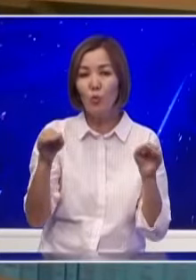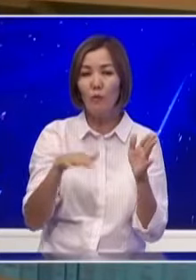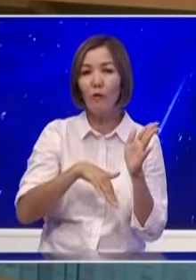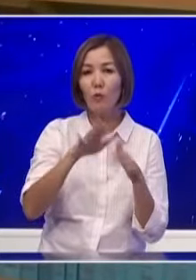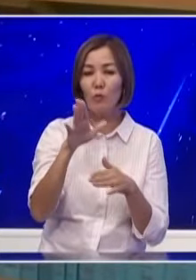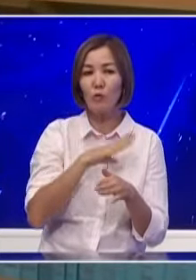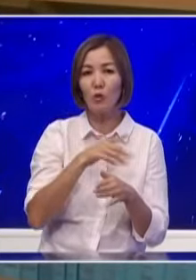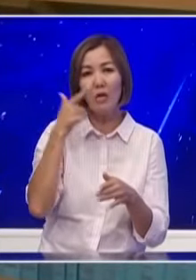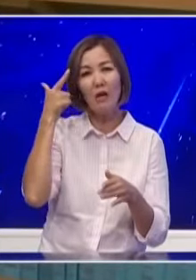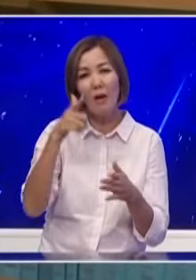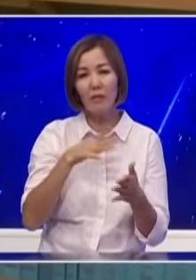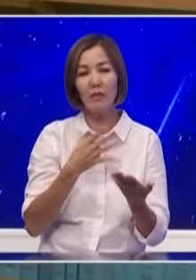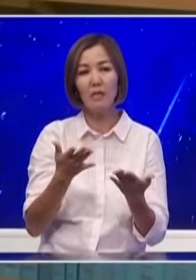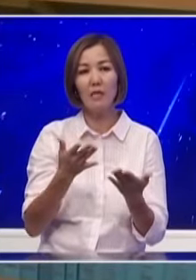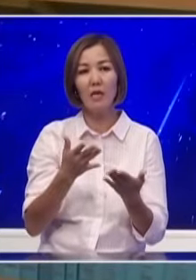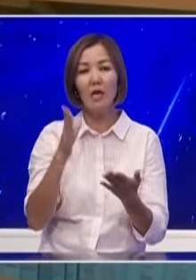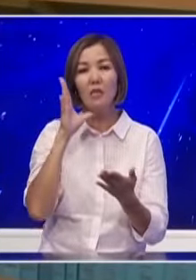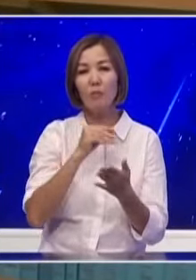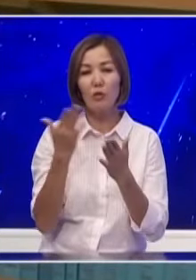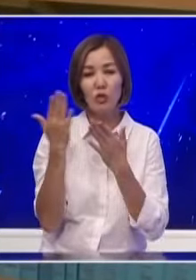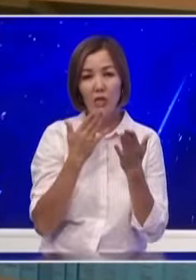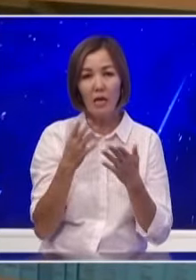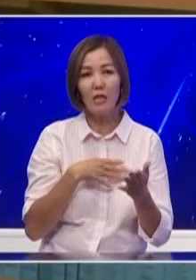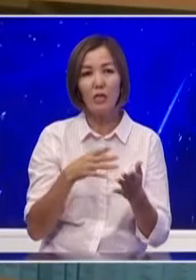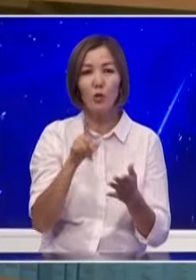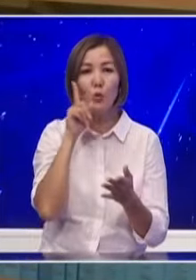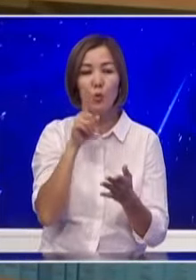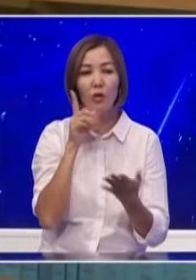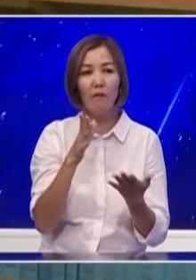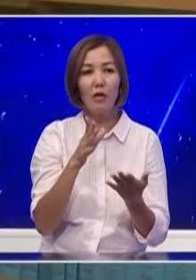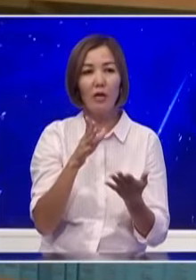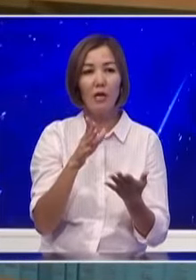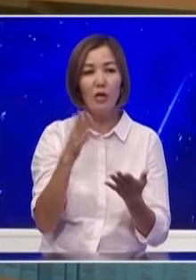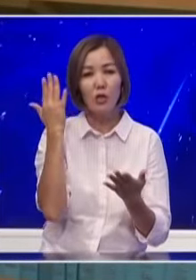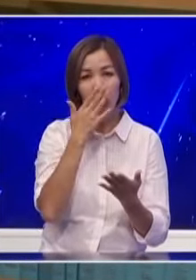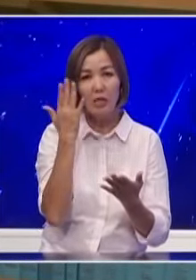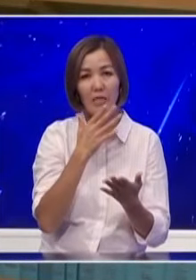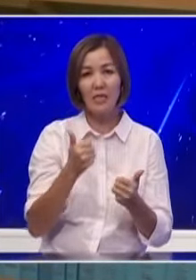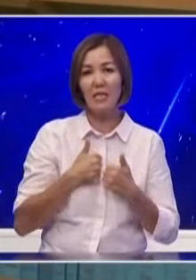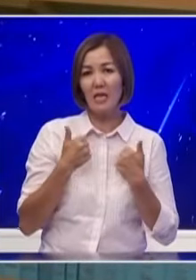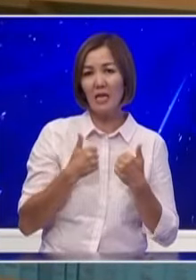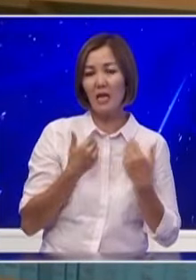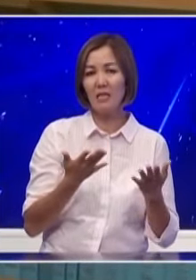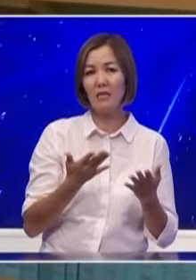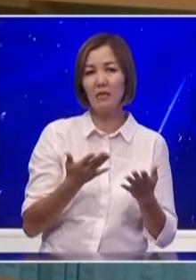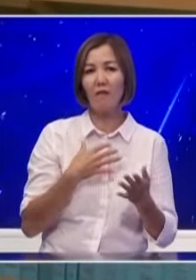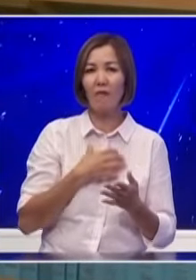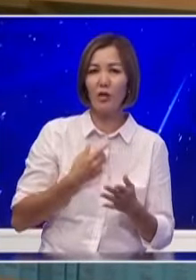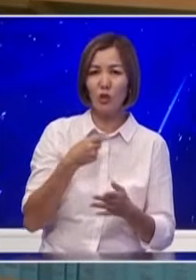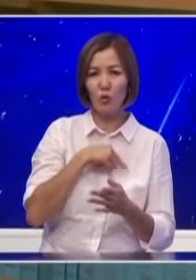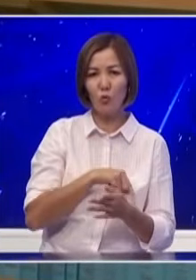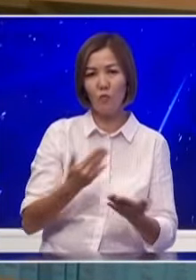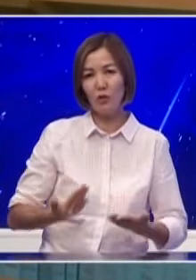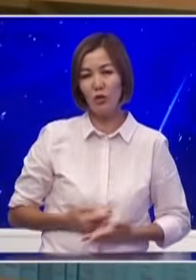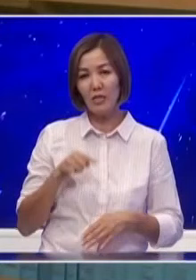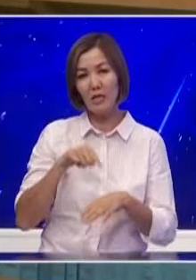но и его грамотности. Способности читателя, а тем более юного читателя, к переживанию радости, гнева, печали, является важным в духовной жизни